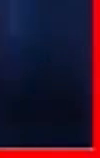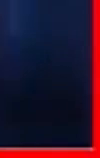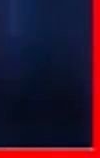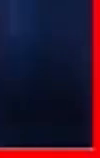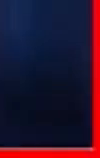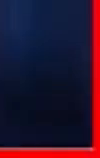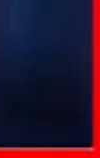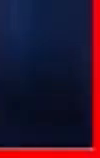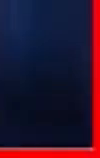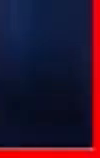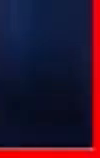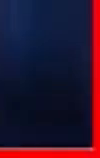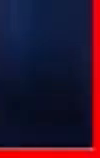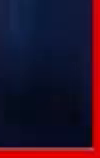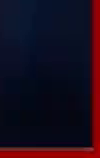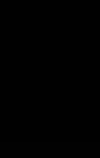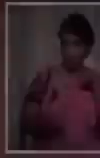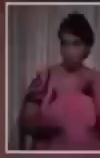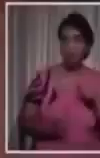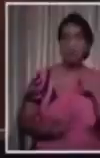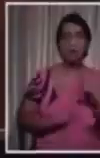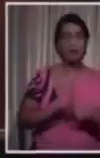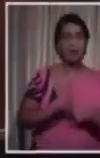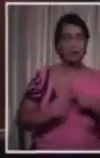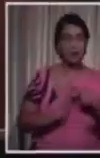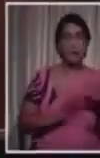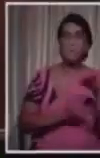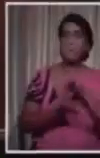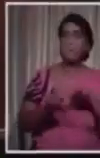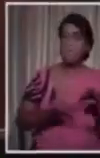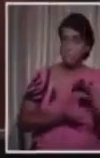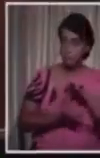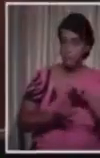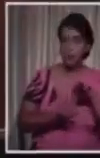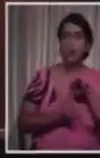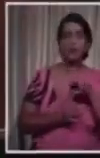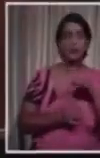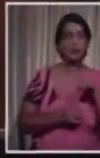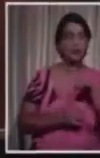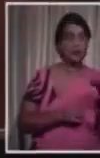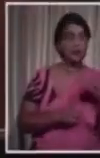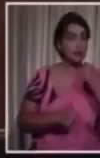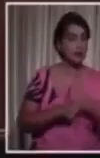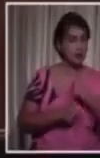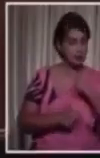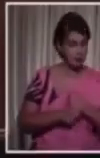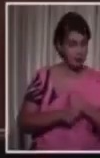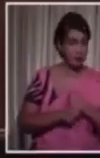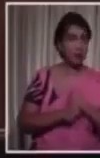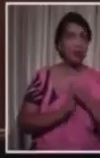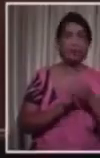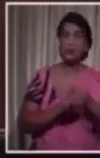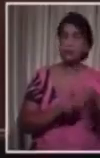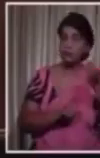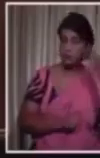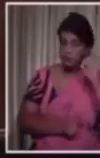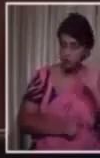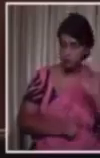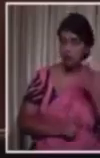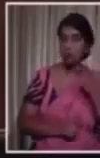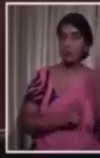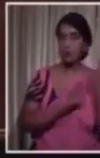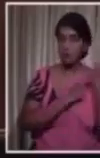maha bankwa rataka horagam karanna puluwan nan aandu ka prajathantrika samajwadi janaraje janadhipati